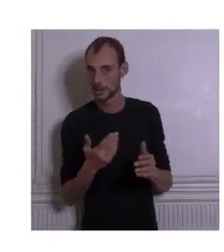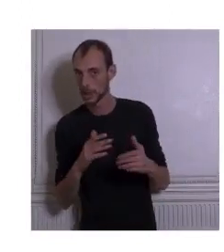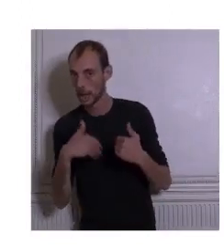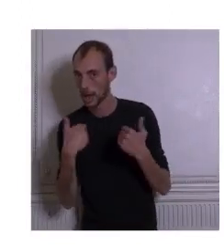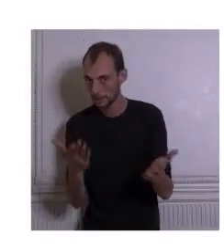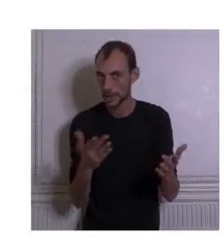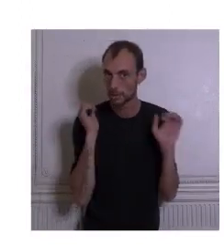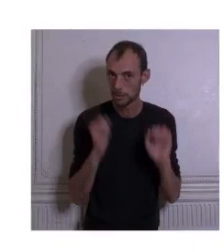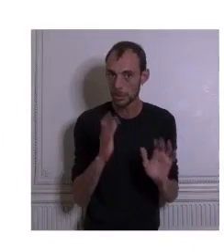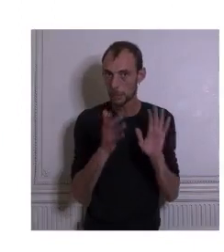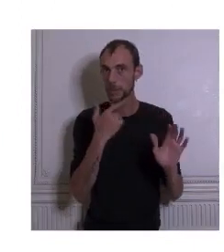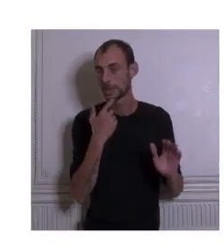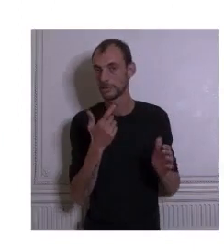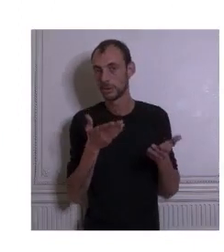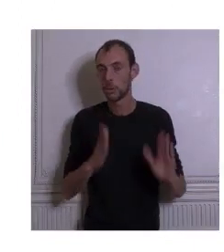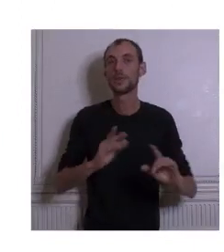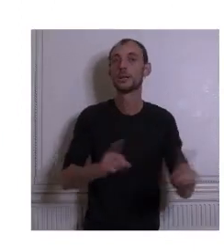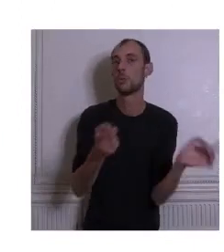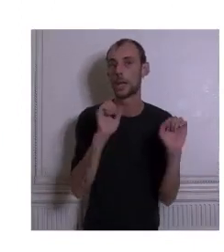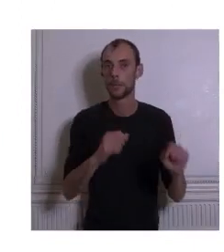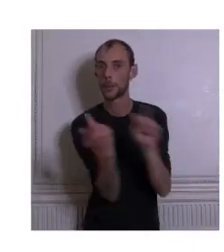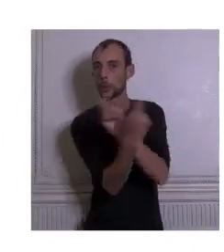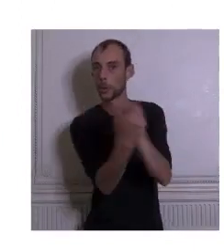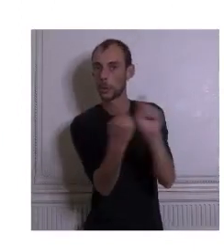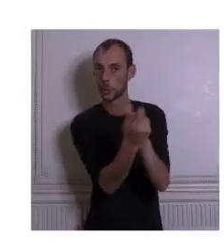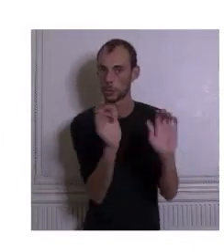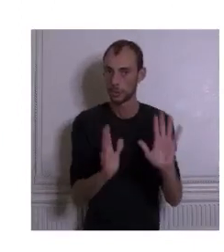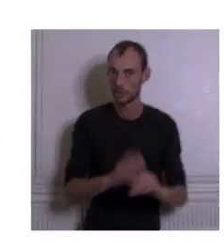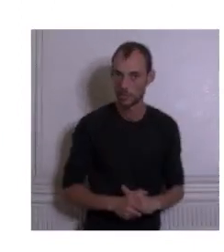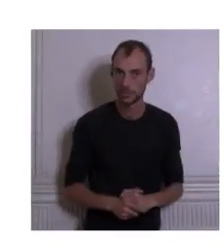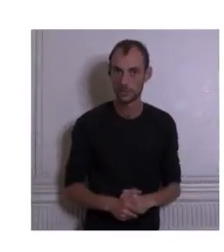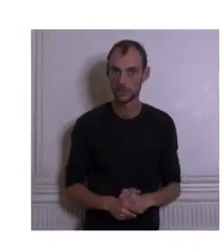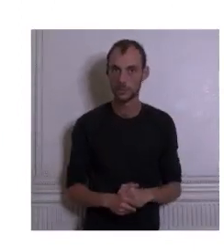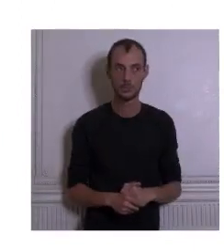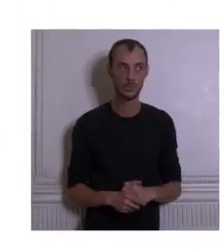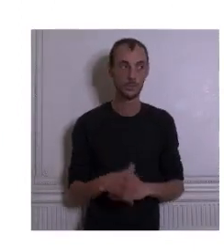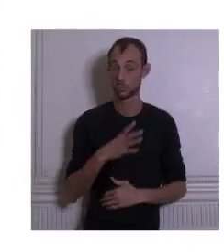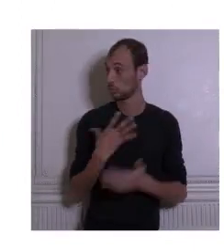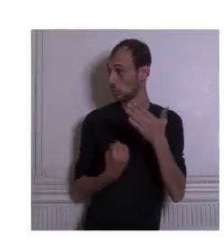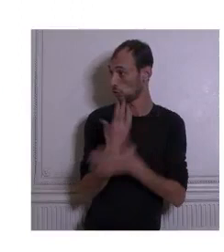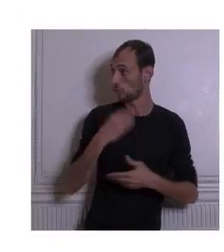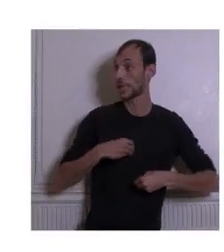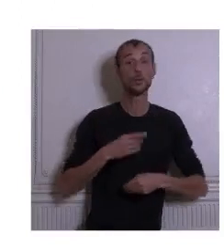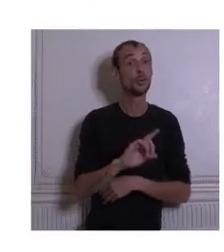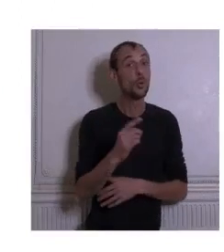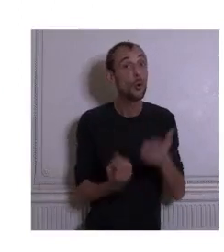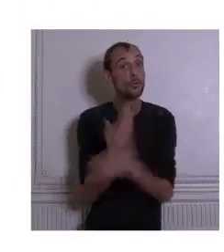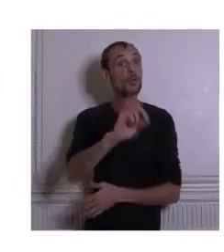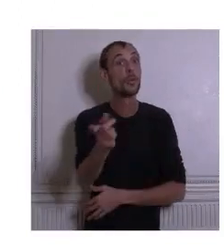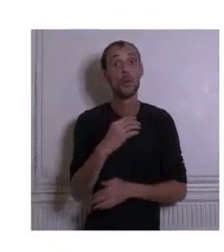parenthèse E. Voilà. En l'occurrence, ça, c'est une assistante, parce qu'on connaît la personne. Technicien, non. Alors, il faut que je dise...